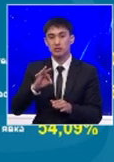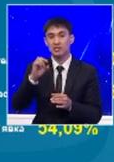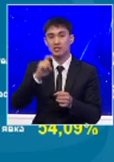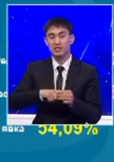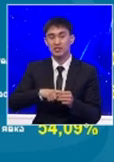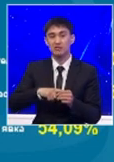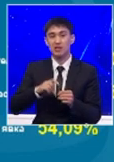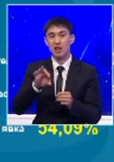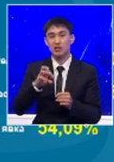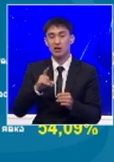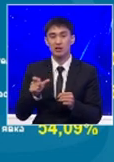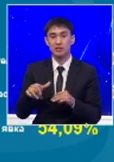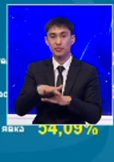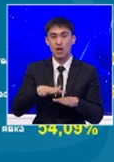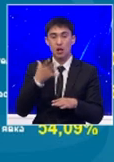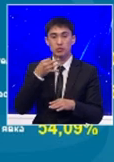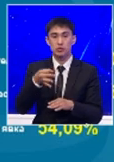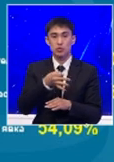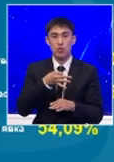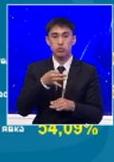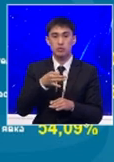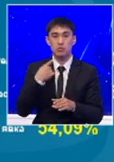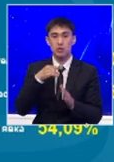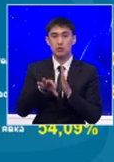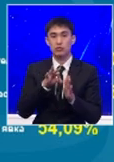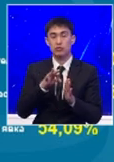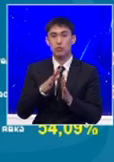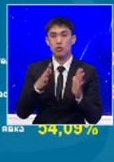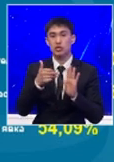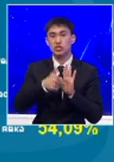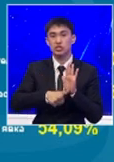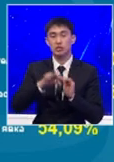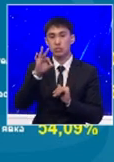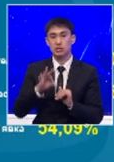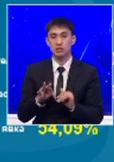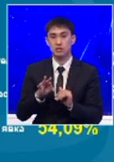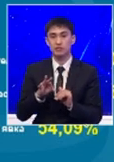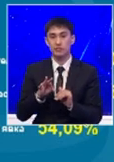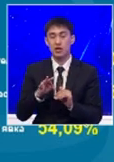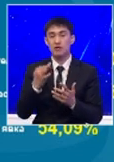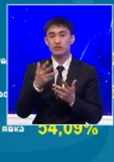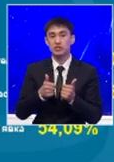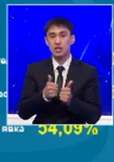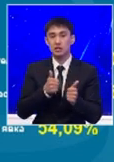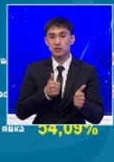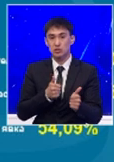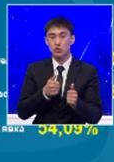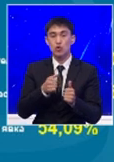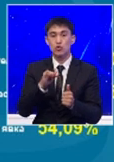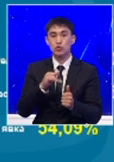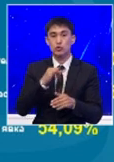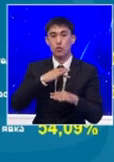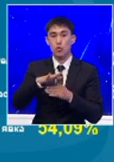зарегистрированного электората в Алматинской области проголосовали Чуть более 60 процентов в числе антилитеров